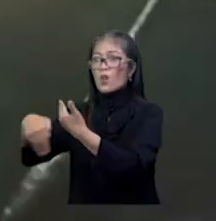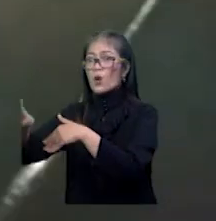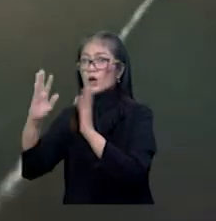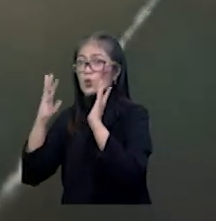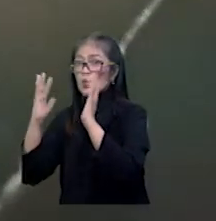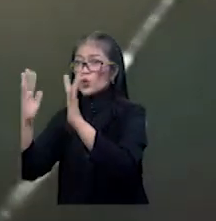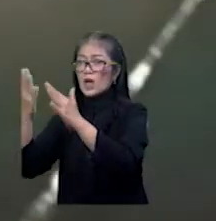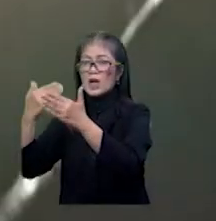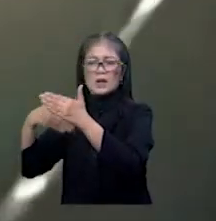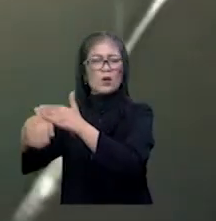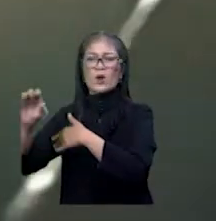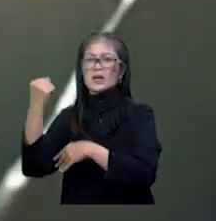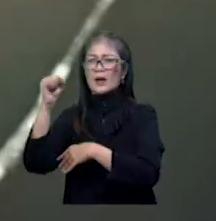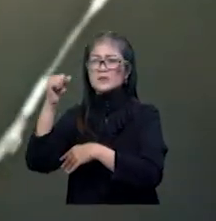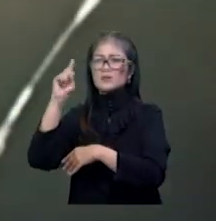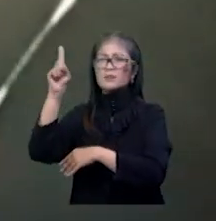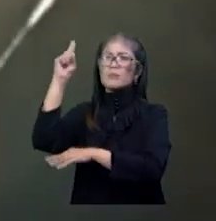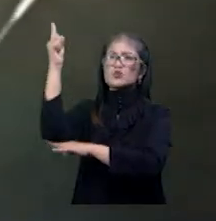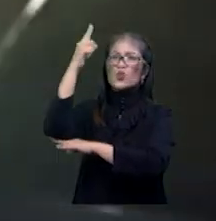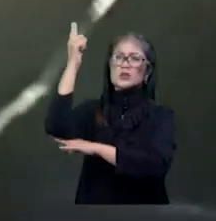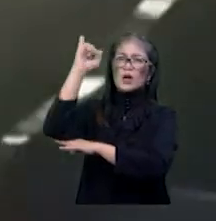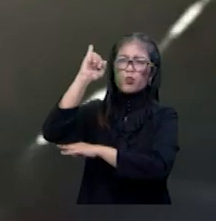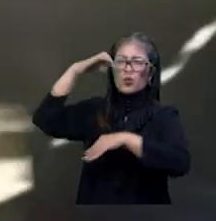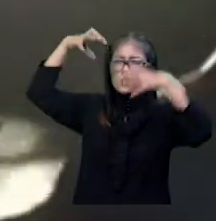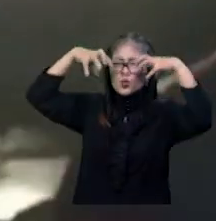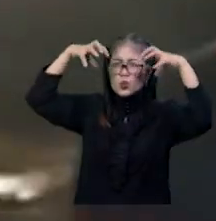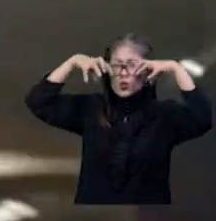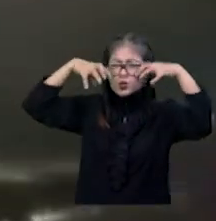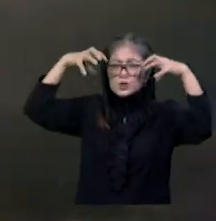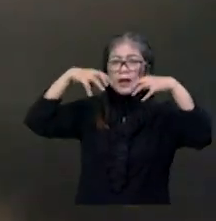yang buruk. Dari Kabupaten 50 Koto, Sumatera Barat, Agung Sulistio melaporkan.